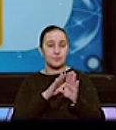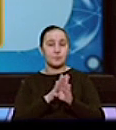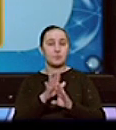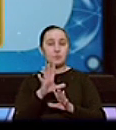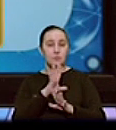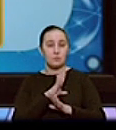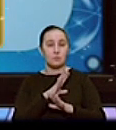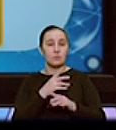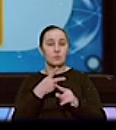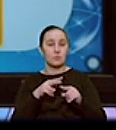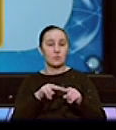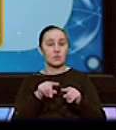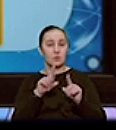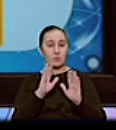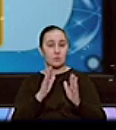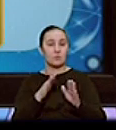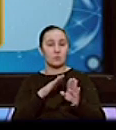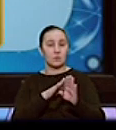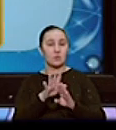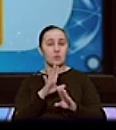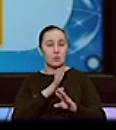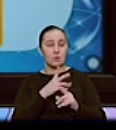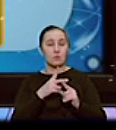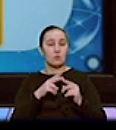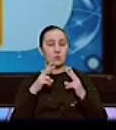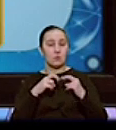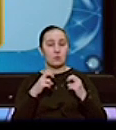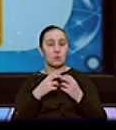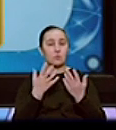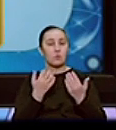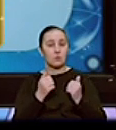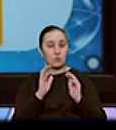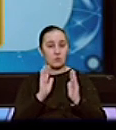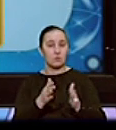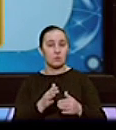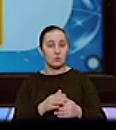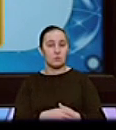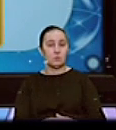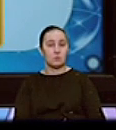Bajardingizmi? Unday bo'lsa, bajarganlaringizni tekshirib oling.